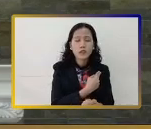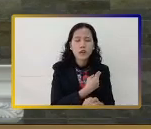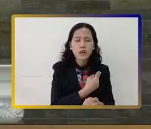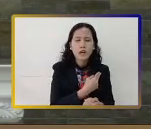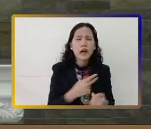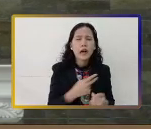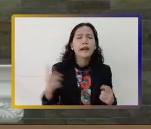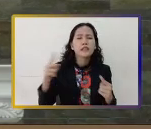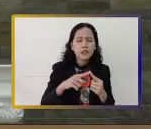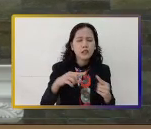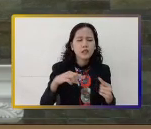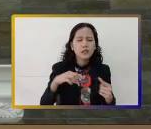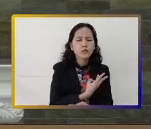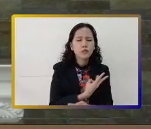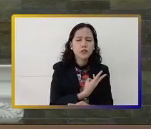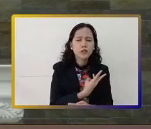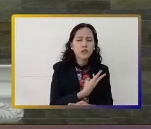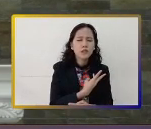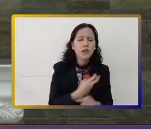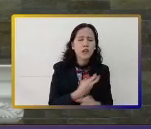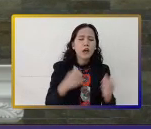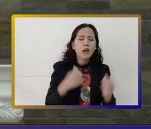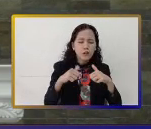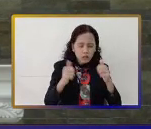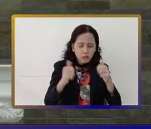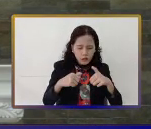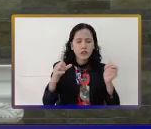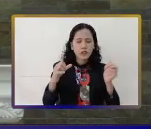pumapayag, Panginoon, na ang inyong kamay,